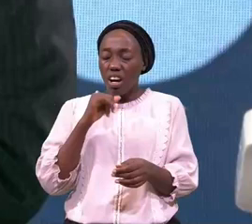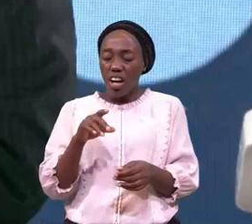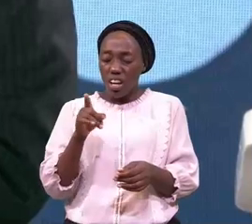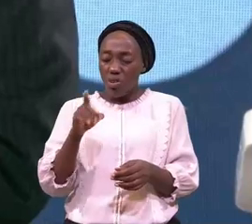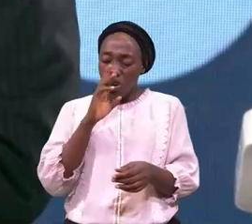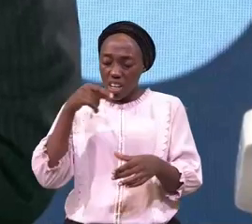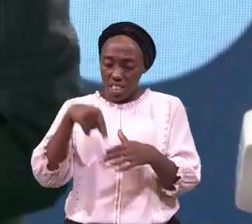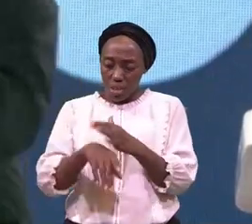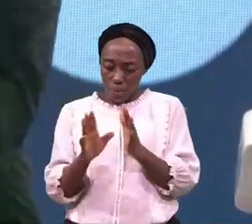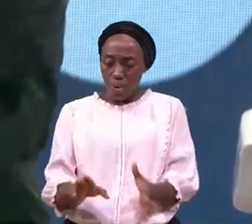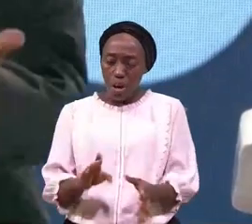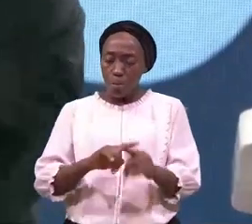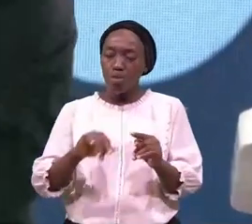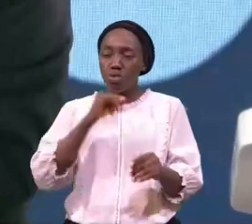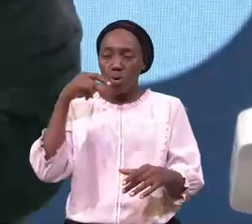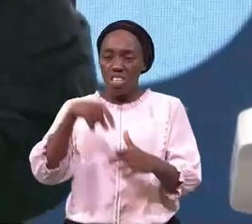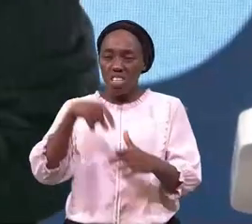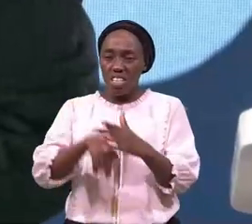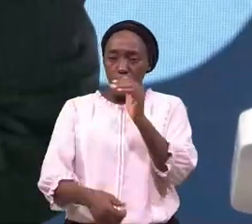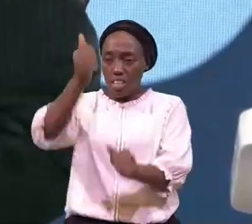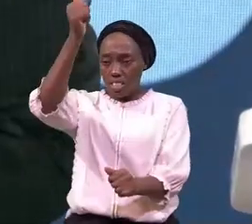Si tu es profond, mais tu n'es pas plus profond.